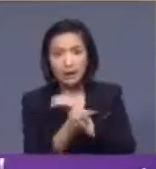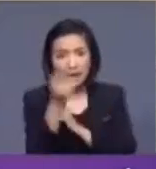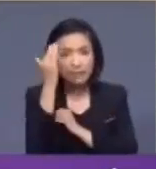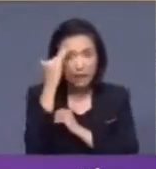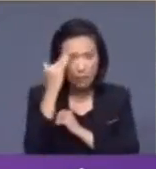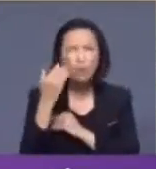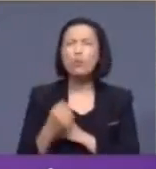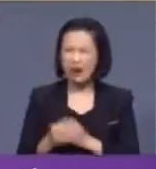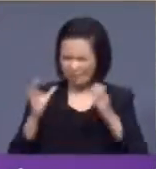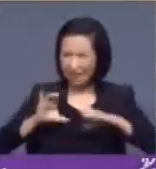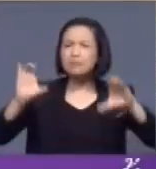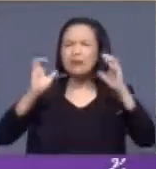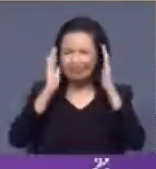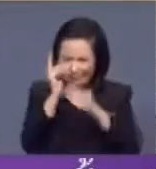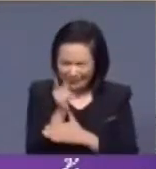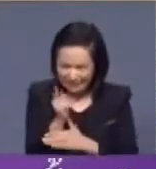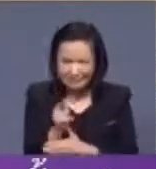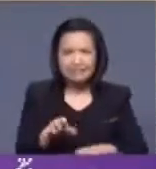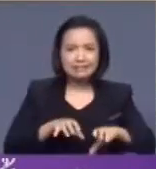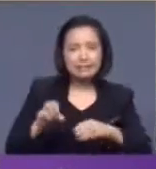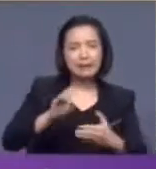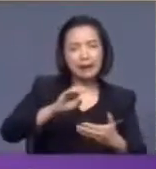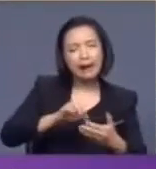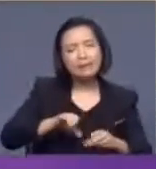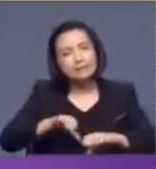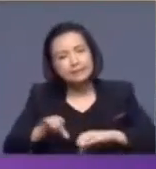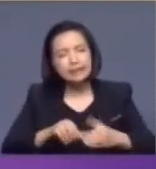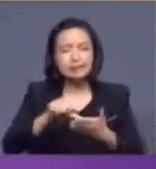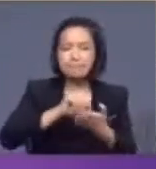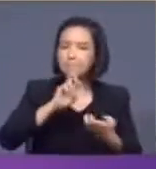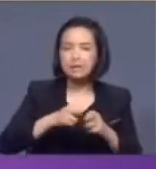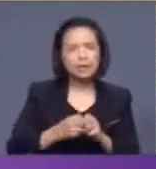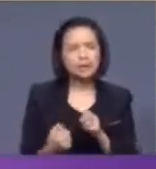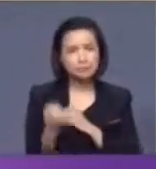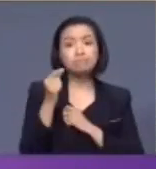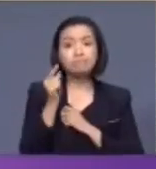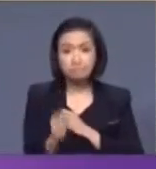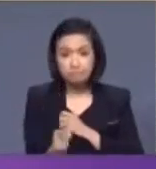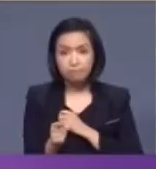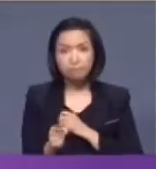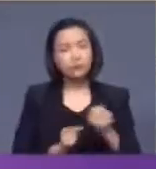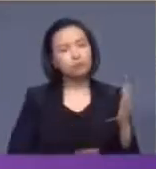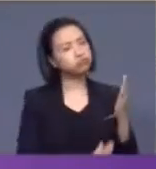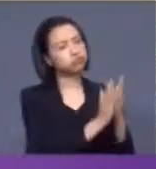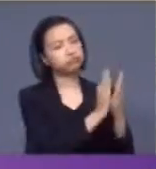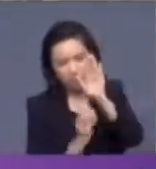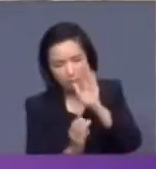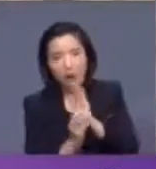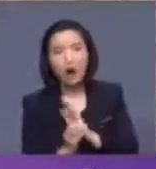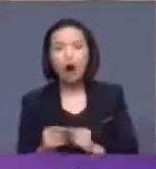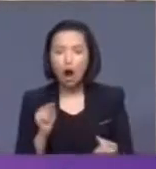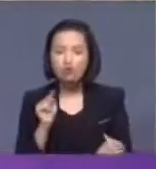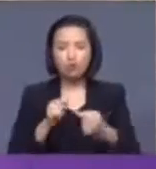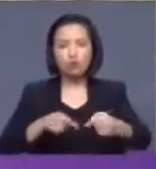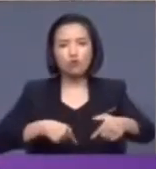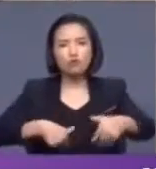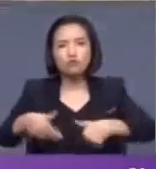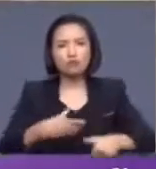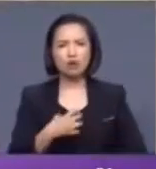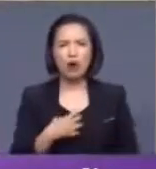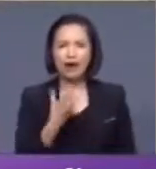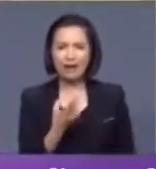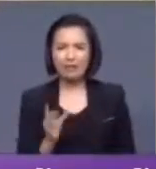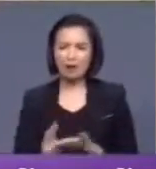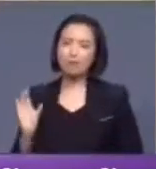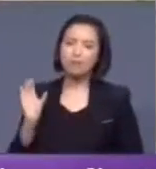องกับโครงการไทยนิยมค่ะก็จะมีคณะกรรมการในระดับต่างๆนะคะเพื่อให้มีการใช้จ่ายงบประมาณที่ได้จัดสรรเพิ่มเติม